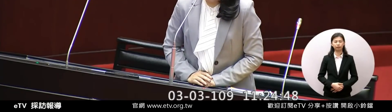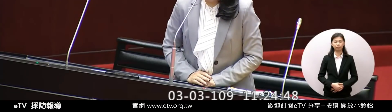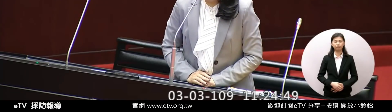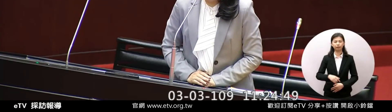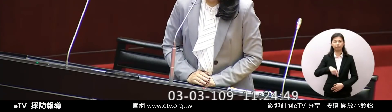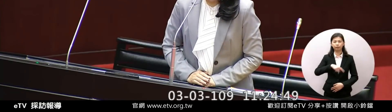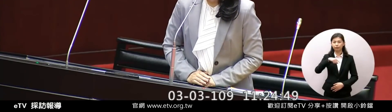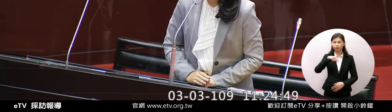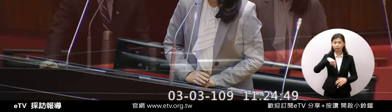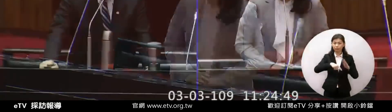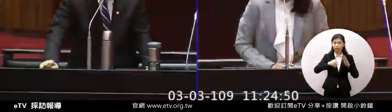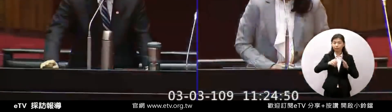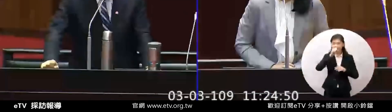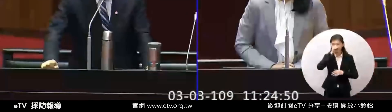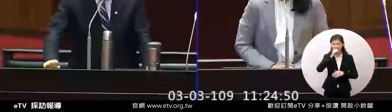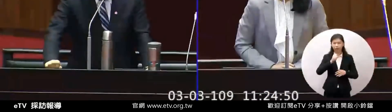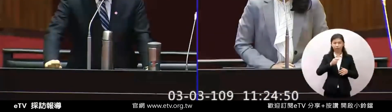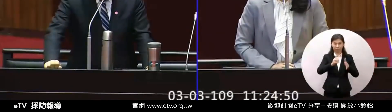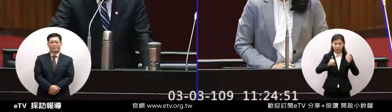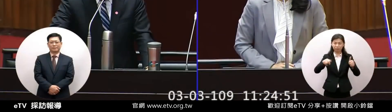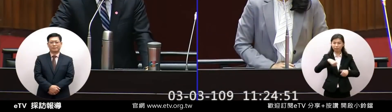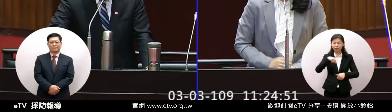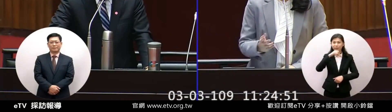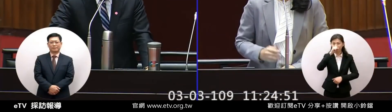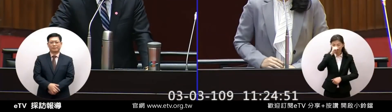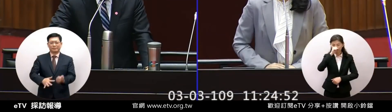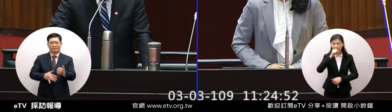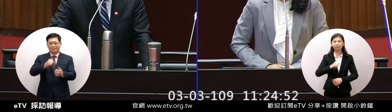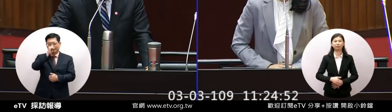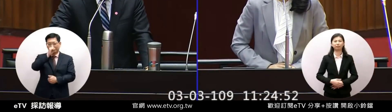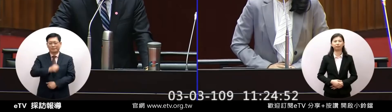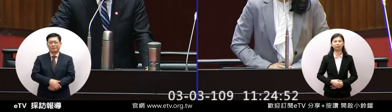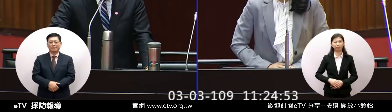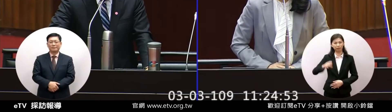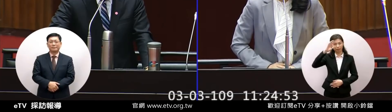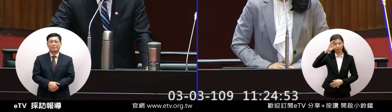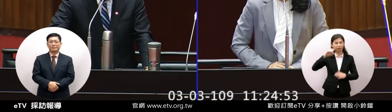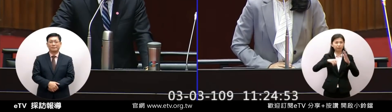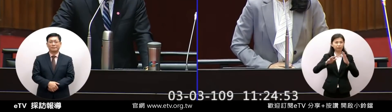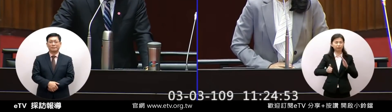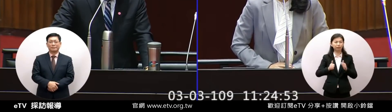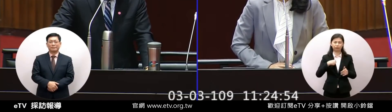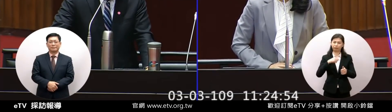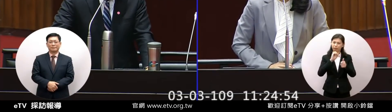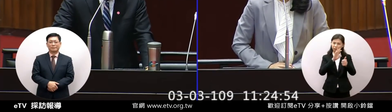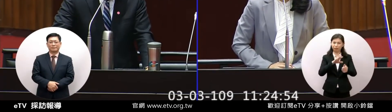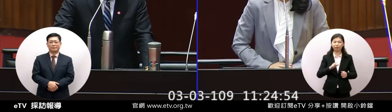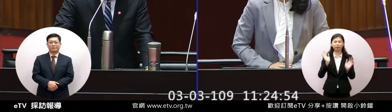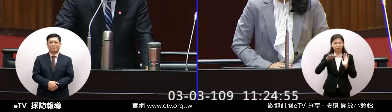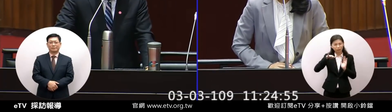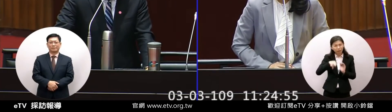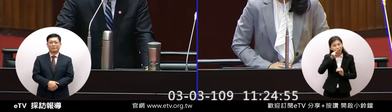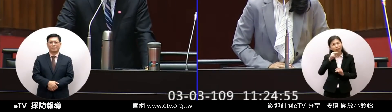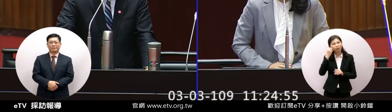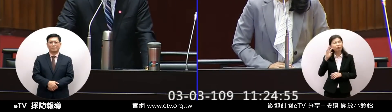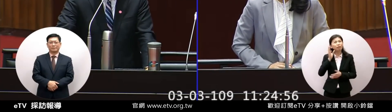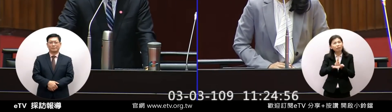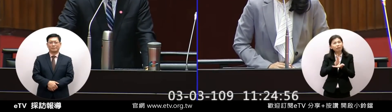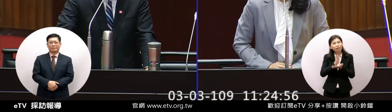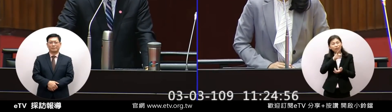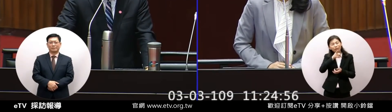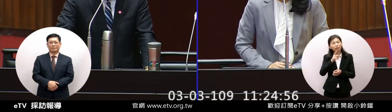主席好，院长好，还有各部会首长大家好。我想先跟苏院长讲一下，就是其实我是从小看你的新闻长大